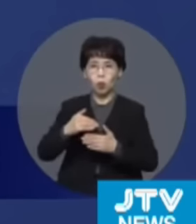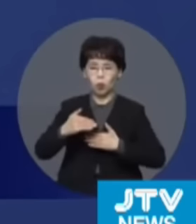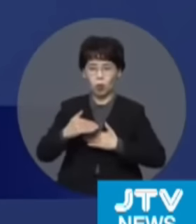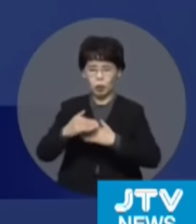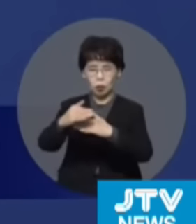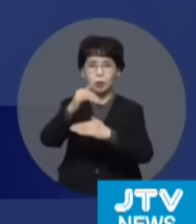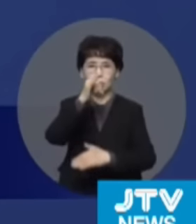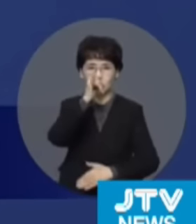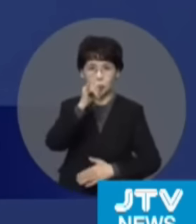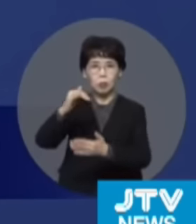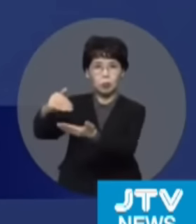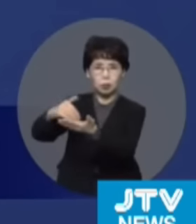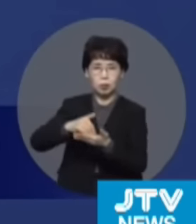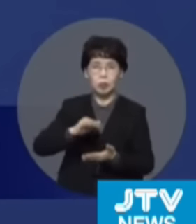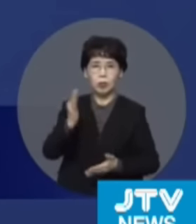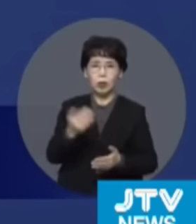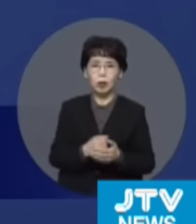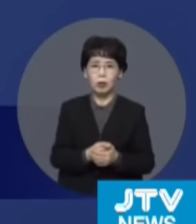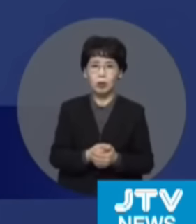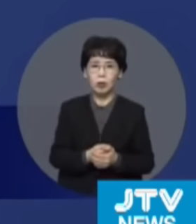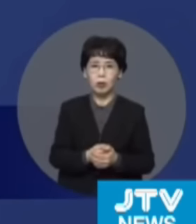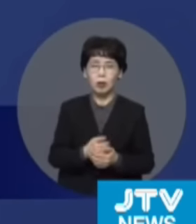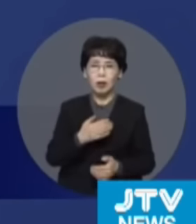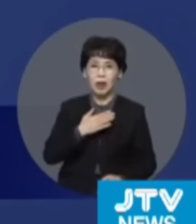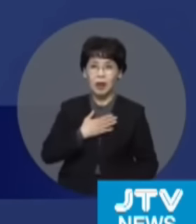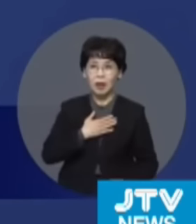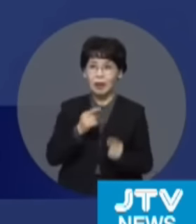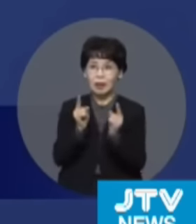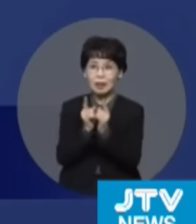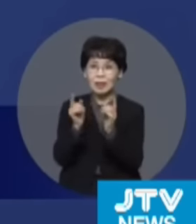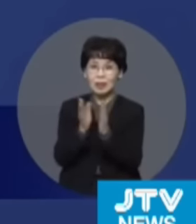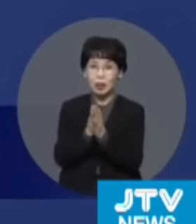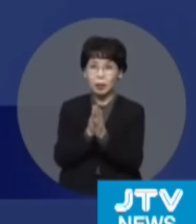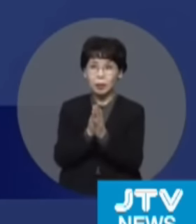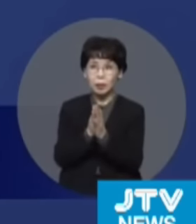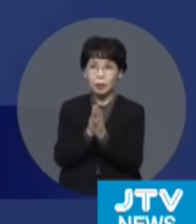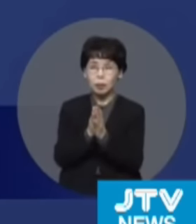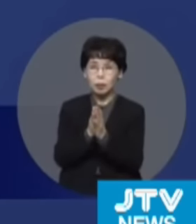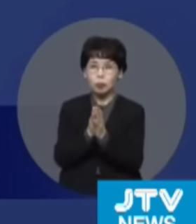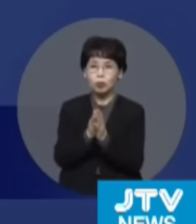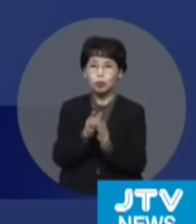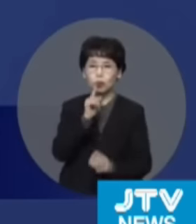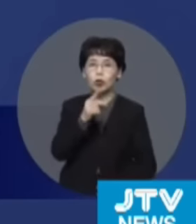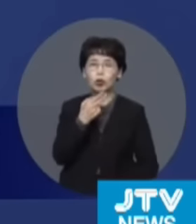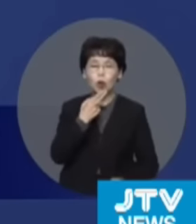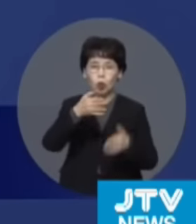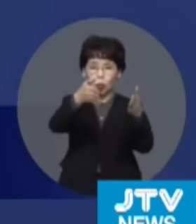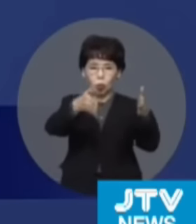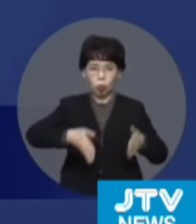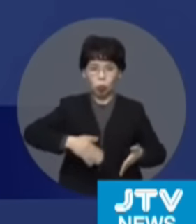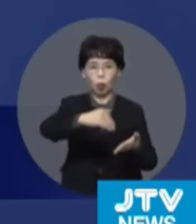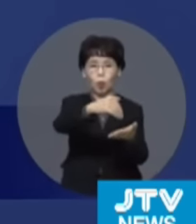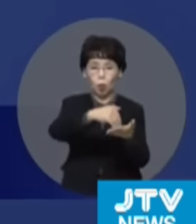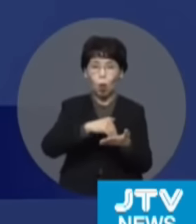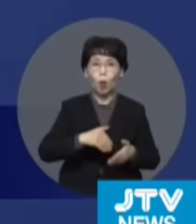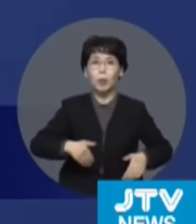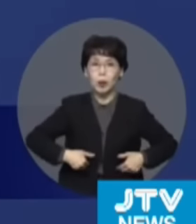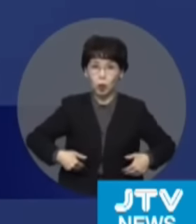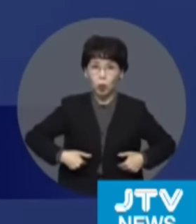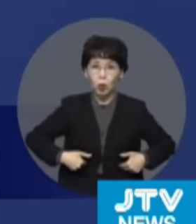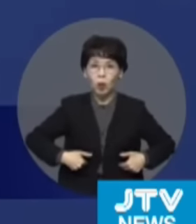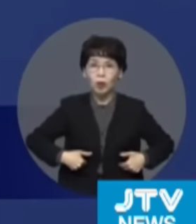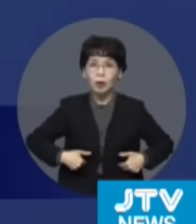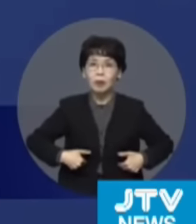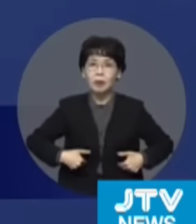되고 이런 직보라고 하는 거 저는 물론 직보 라인도 좀 있긴 해야 됩니다. 기존 조직을